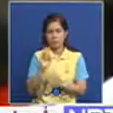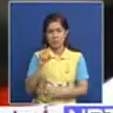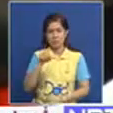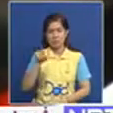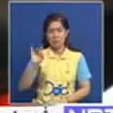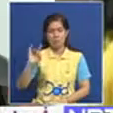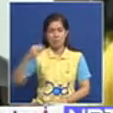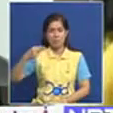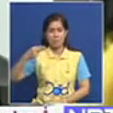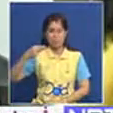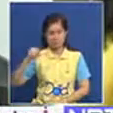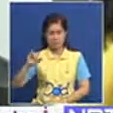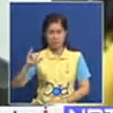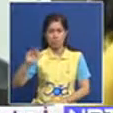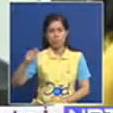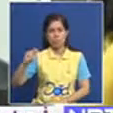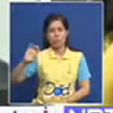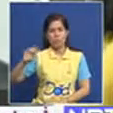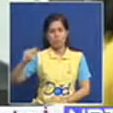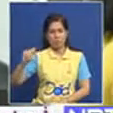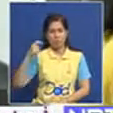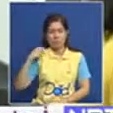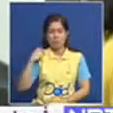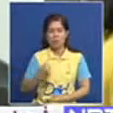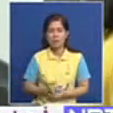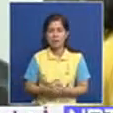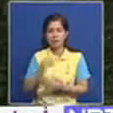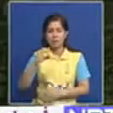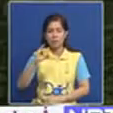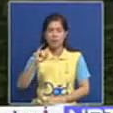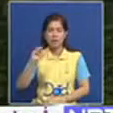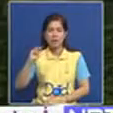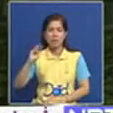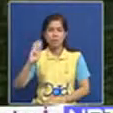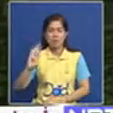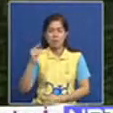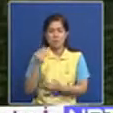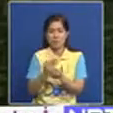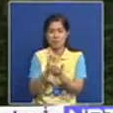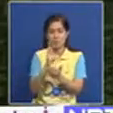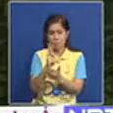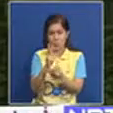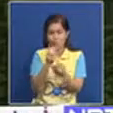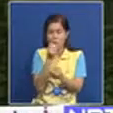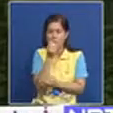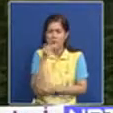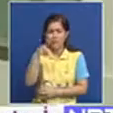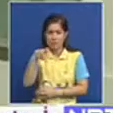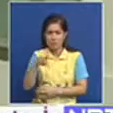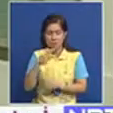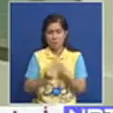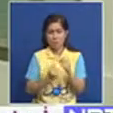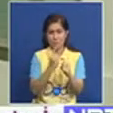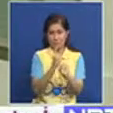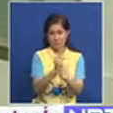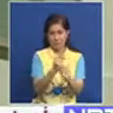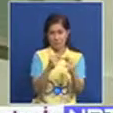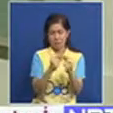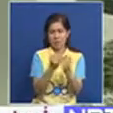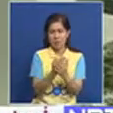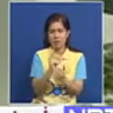ซึ่ง CIMB ไทยนั้นนะครับจึงออกสินเชื่ออัตราดอกเบี้ยพิเศษปีแรกร้อยละ 2.9เฉลี่ย3ปีแรกร้